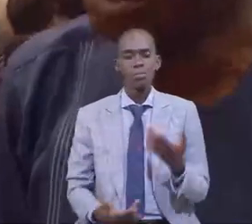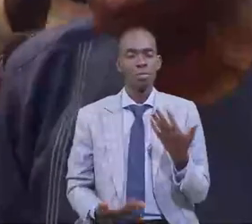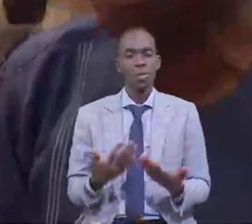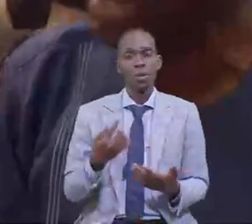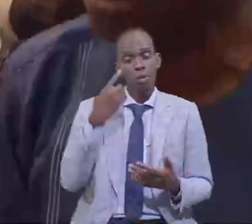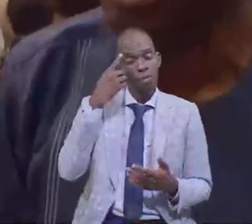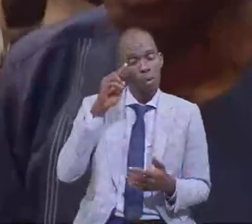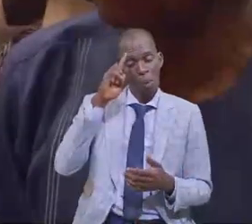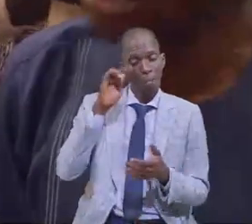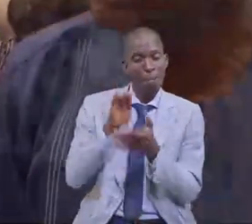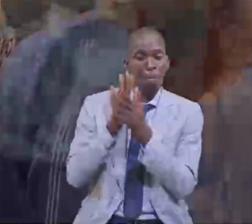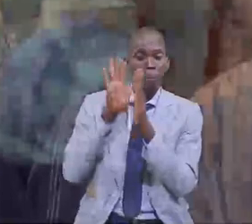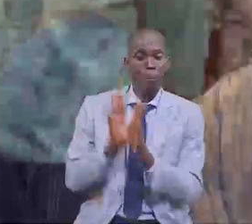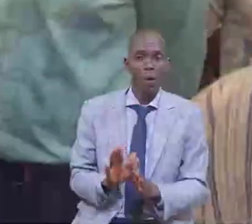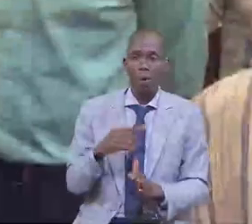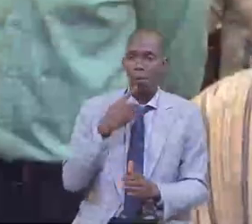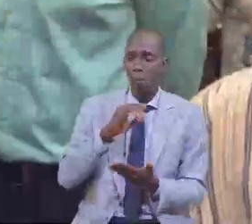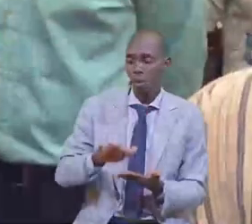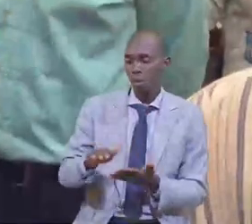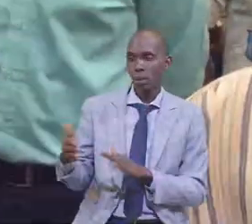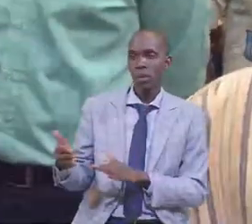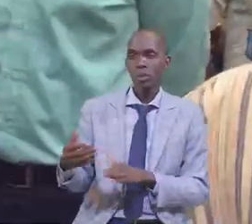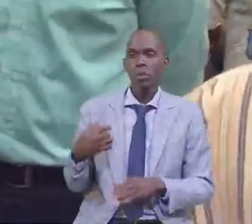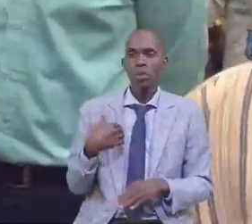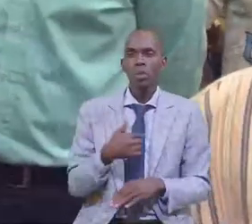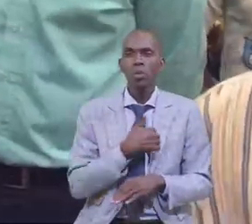Pour les saints qui meurent,